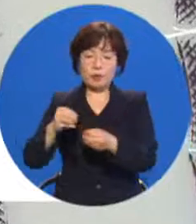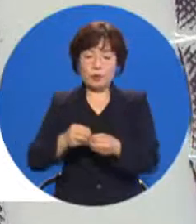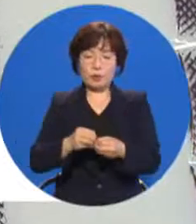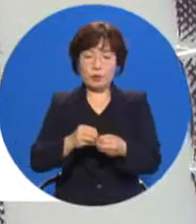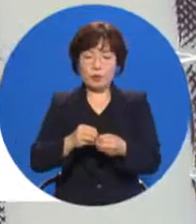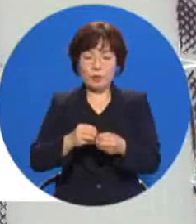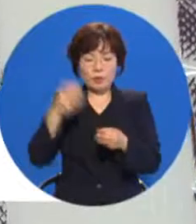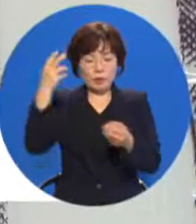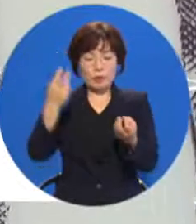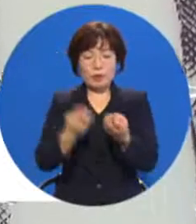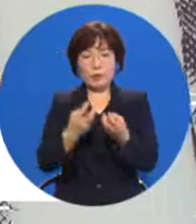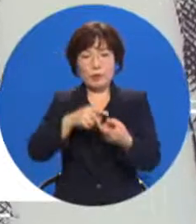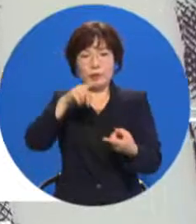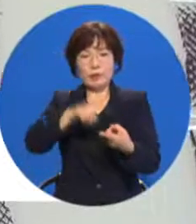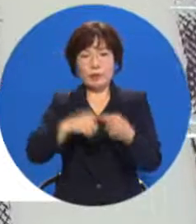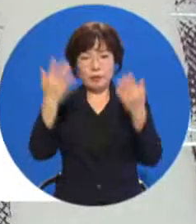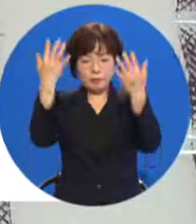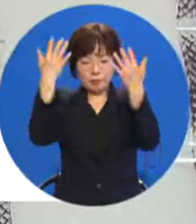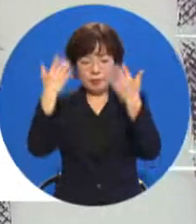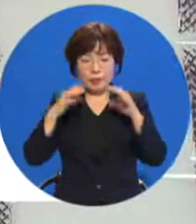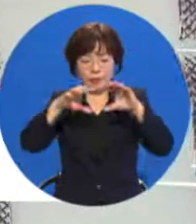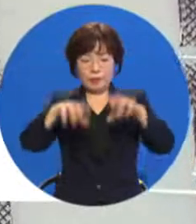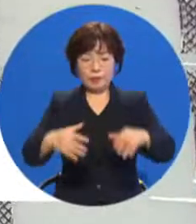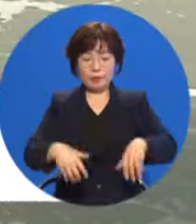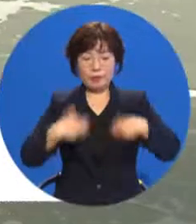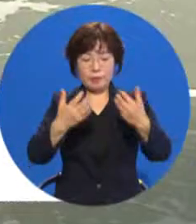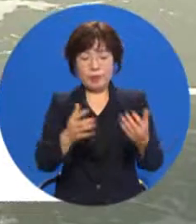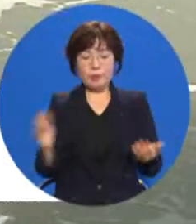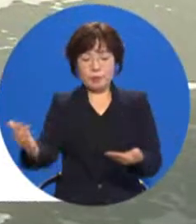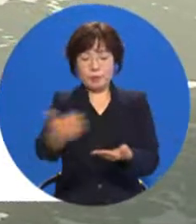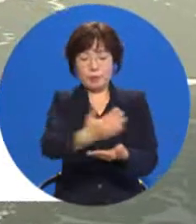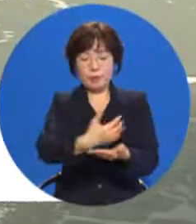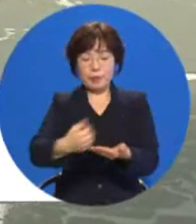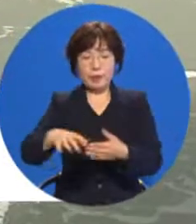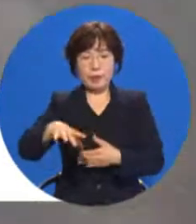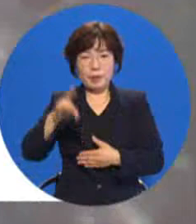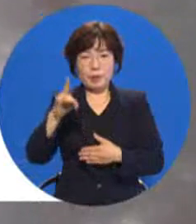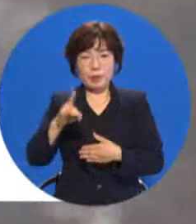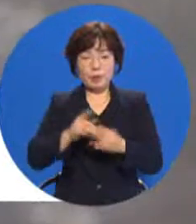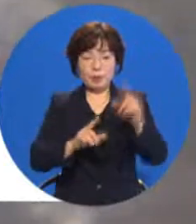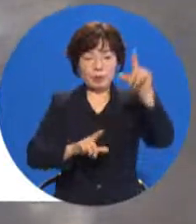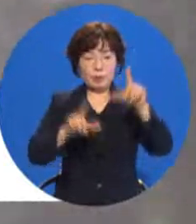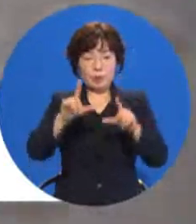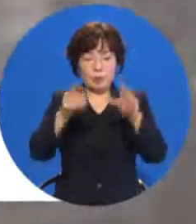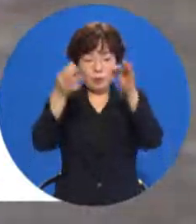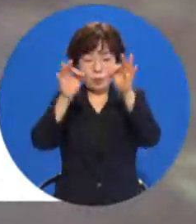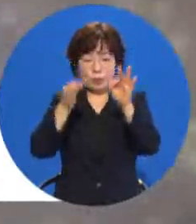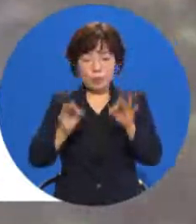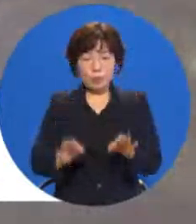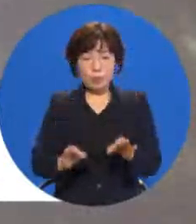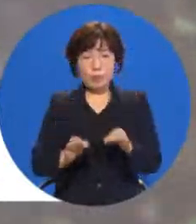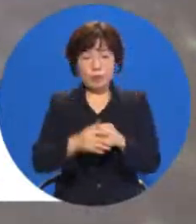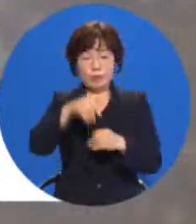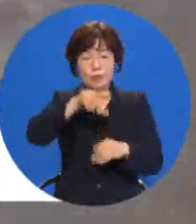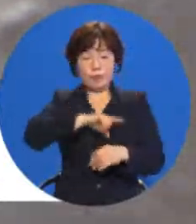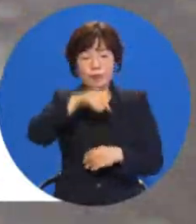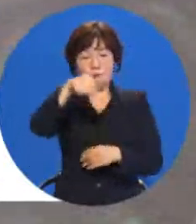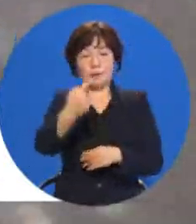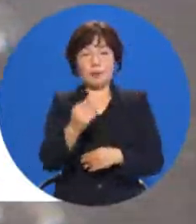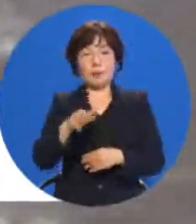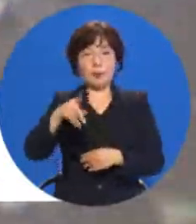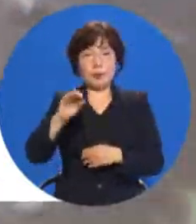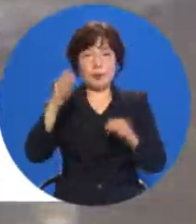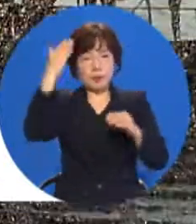양식장이 본격적인 수확철을 맞았습니다. 처음 따는 김은 생김새가 길고 구불구불하대해서